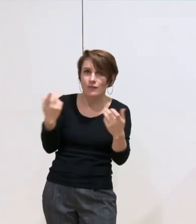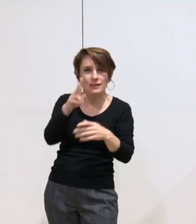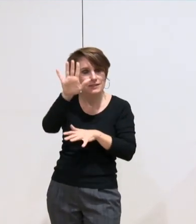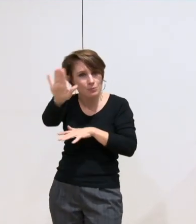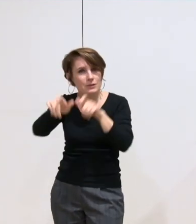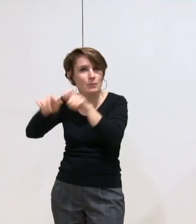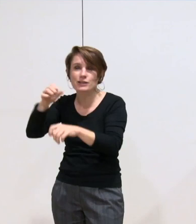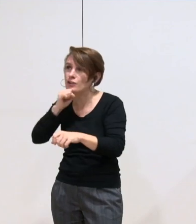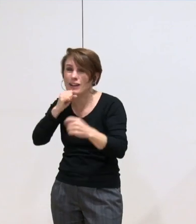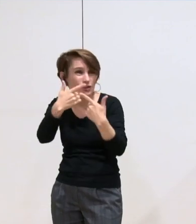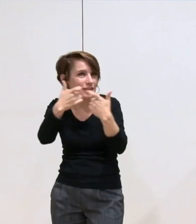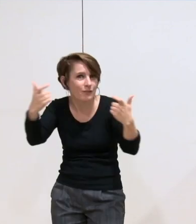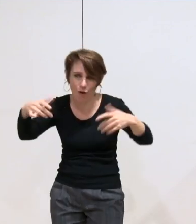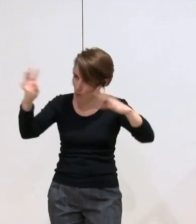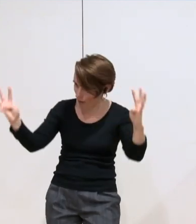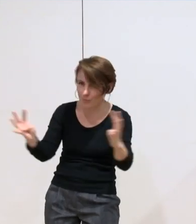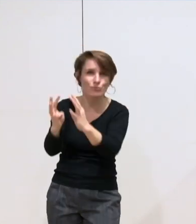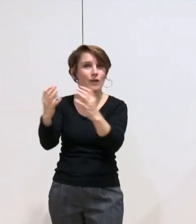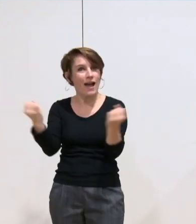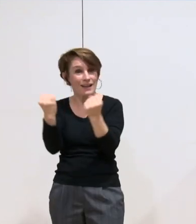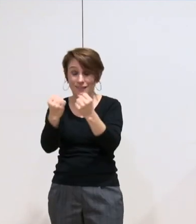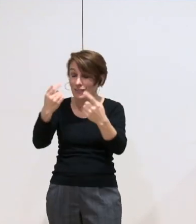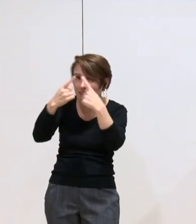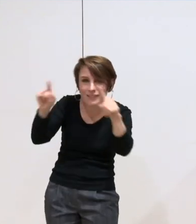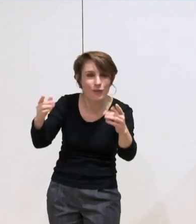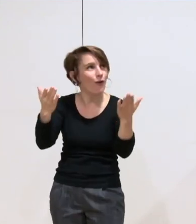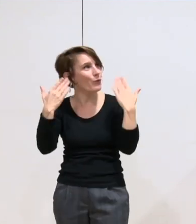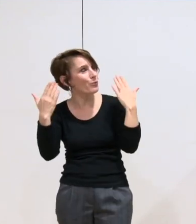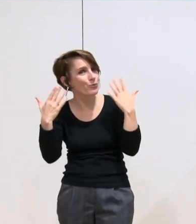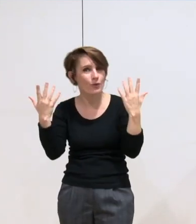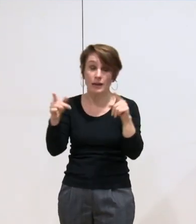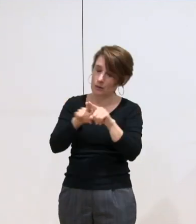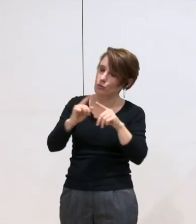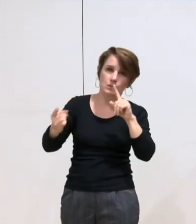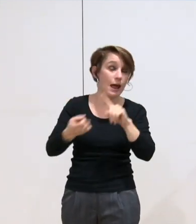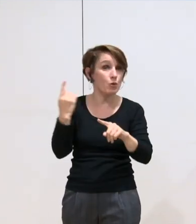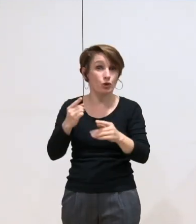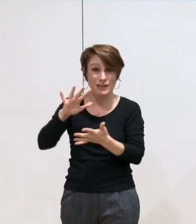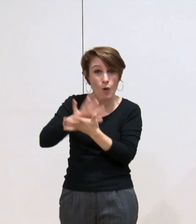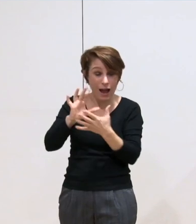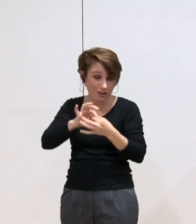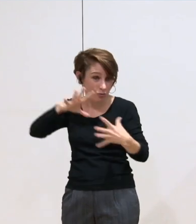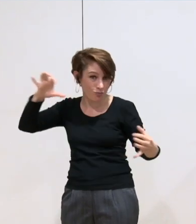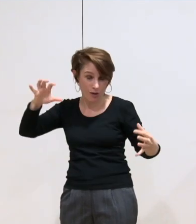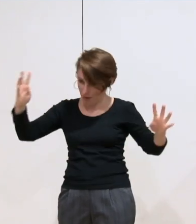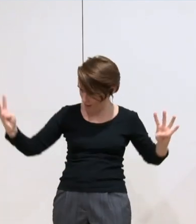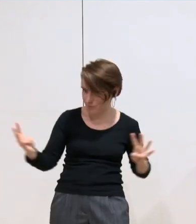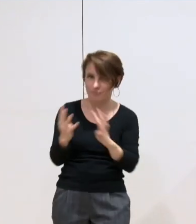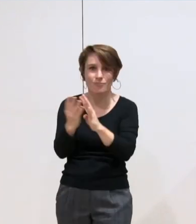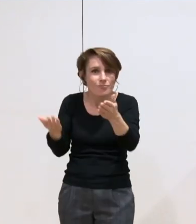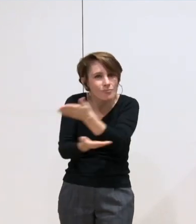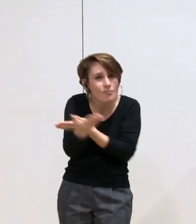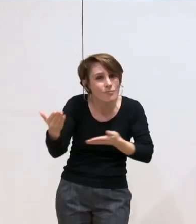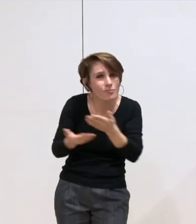des activités, et également de mettre du lien intergénérationnel. Je pense que c'est ça qui nous tient à cœur aujourd'hui et que